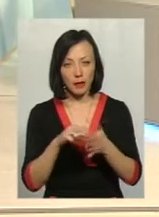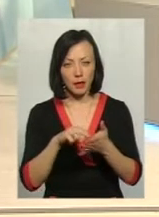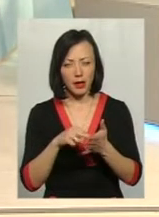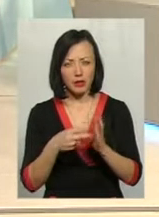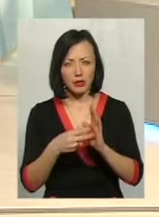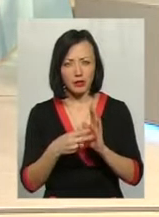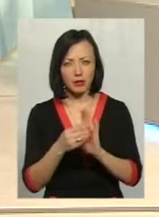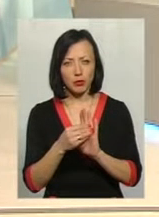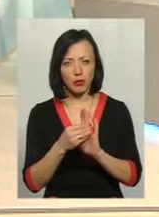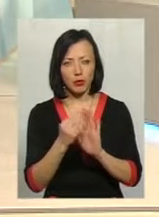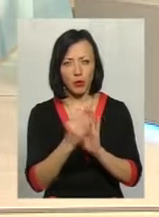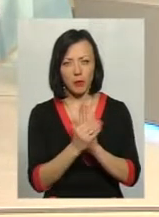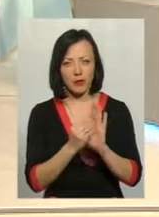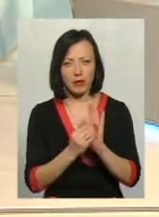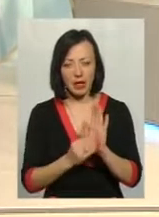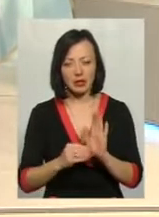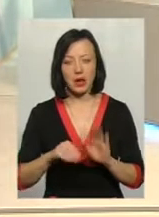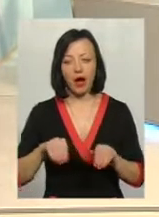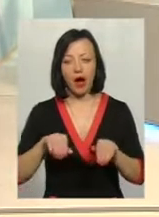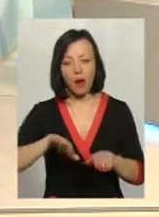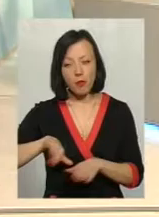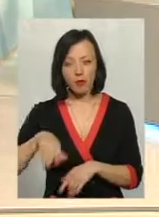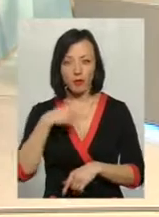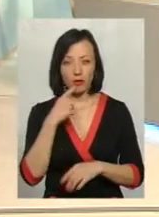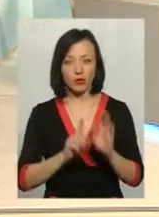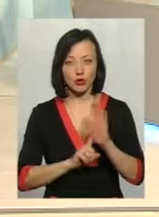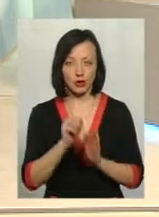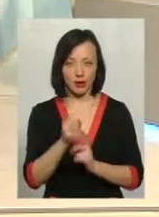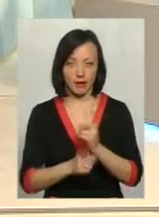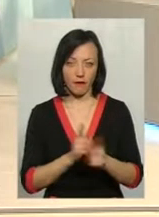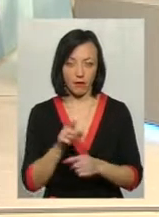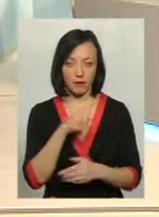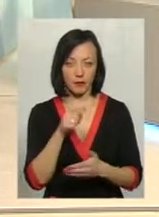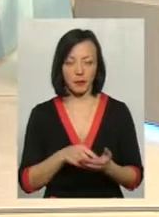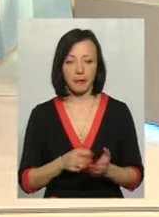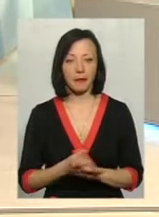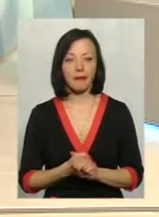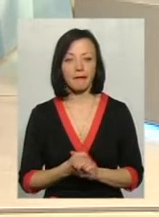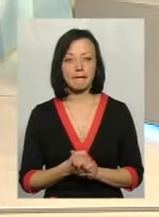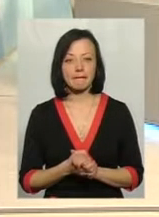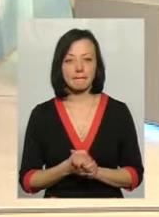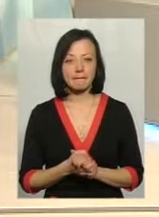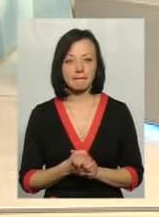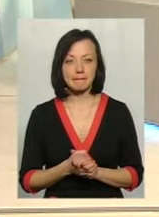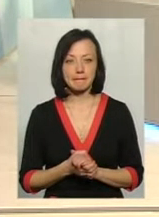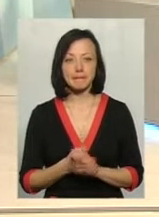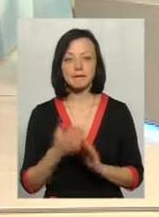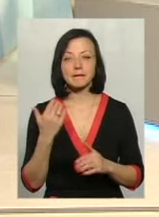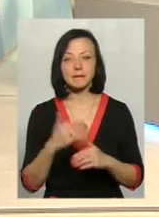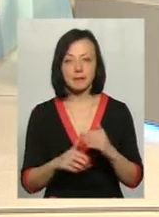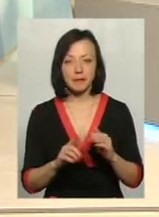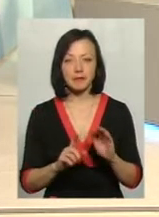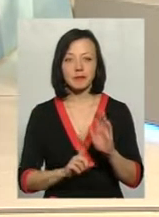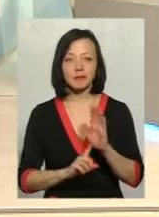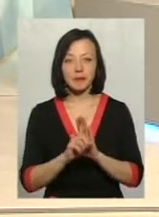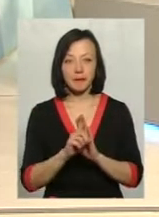передбачити, прописати, а лише потім говорити про початок реформ. Ну, зрозумієте. Перше,